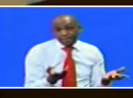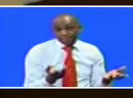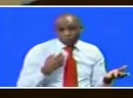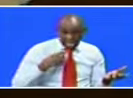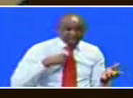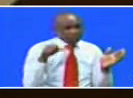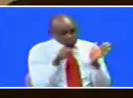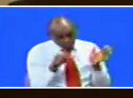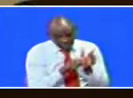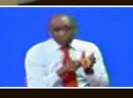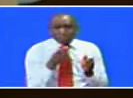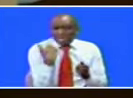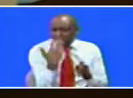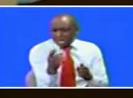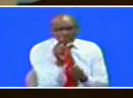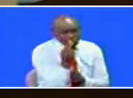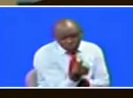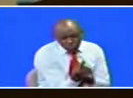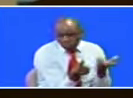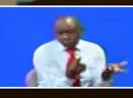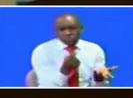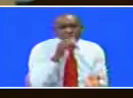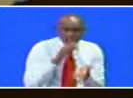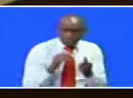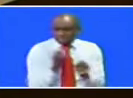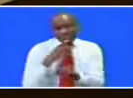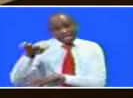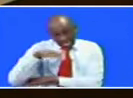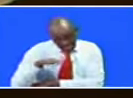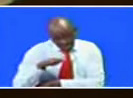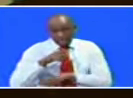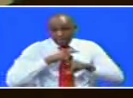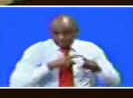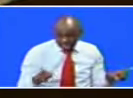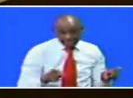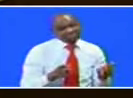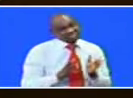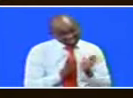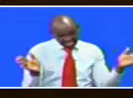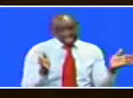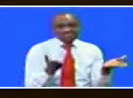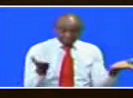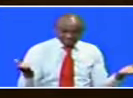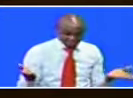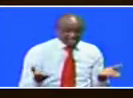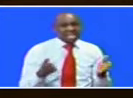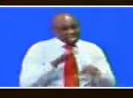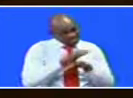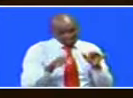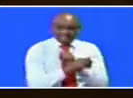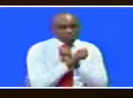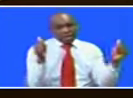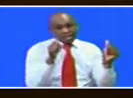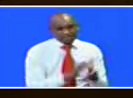kulikuwa na shortage ya ballot papers kwa sehemu zingine, but kwa jumla nafikiria ilienda